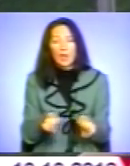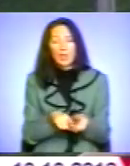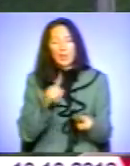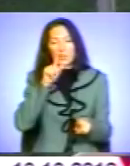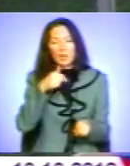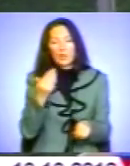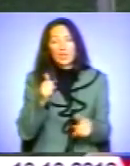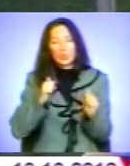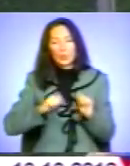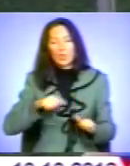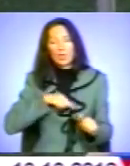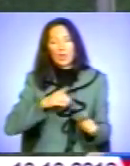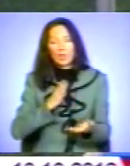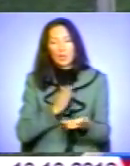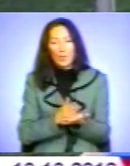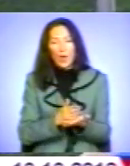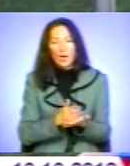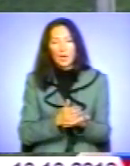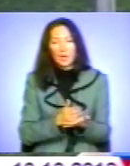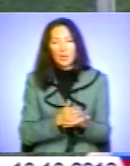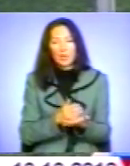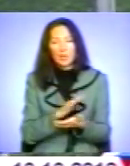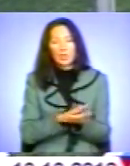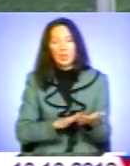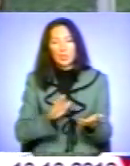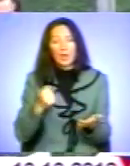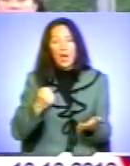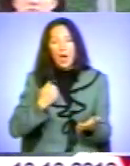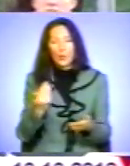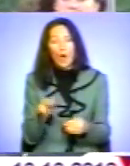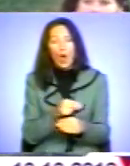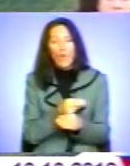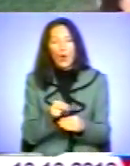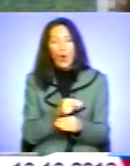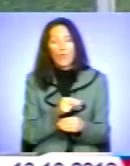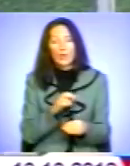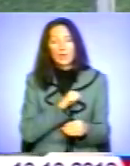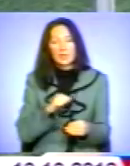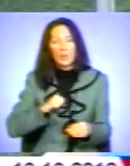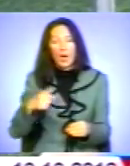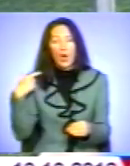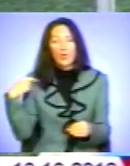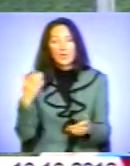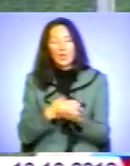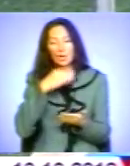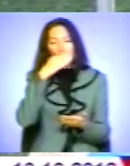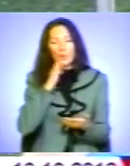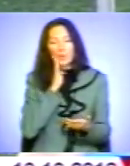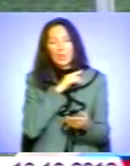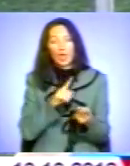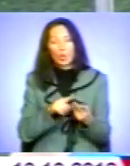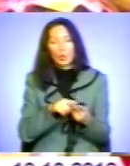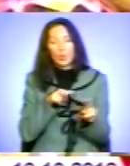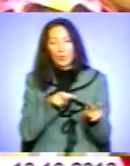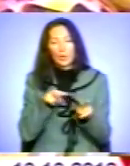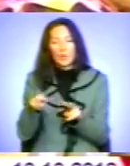він спокійний характер має такий, бо ну а далі його армія нехай сама виховує. Як там кажуть, офіцери є, батьки другі, то вже вони за ним